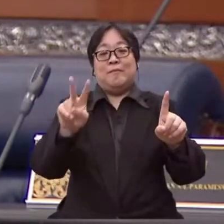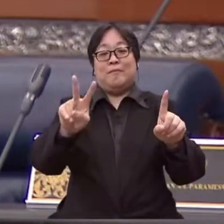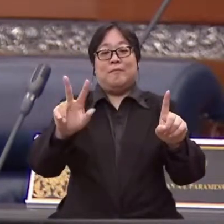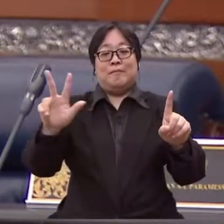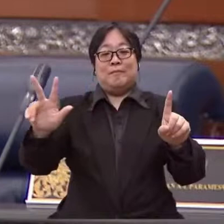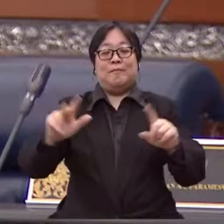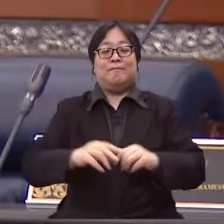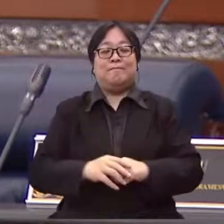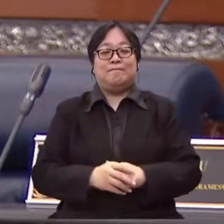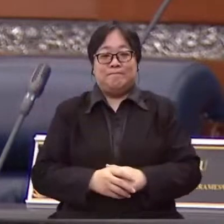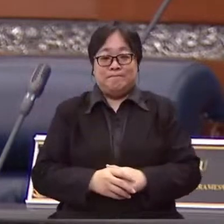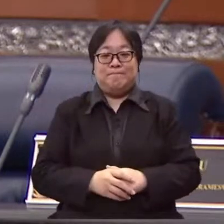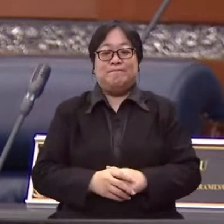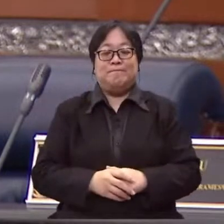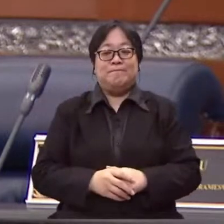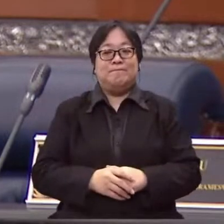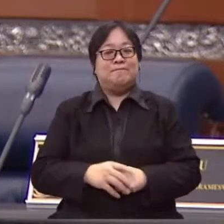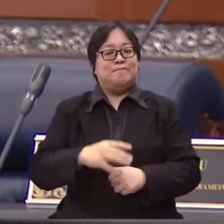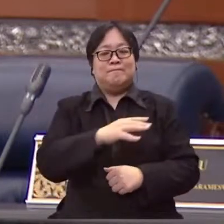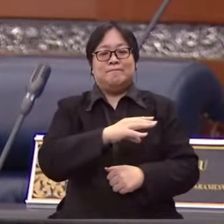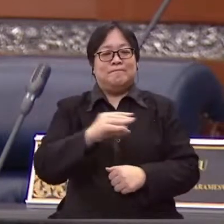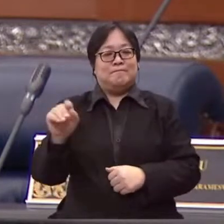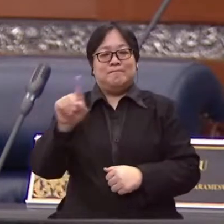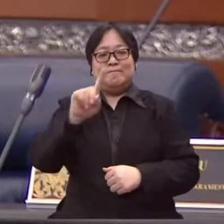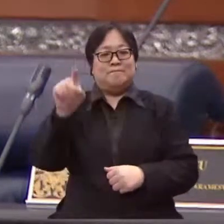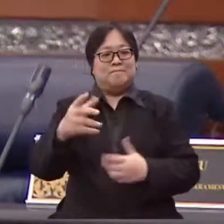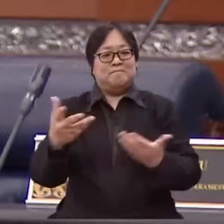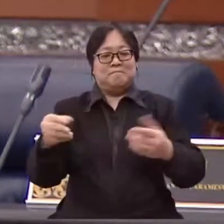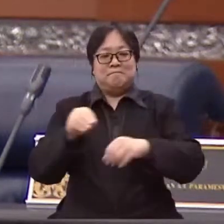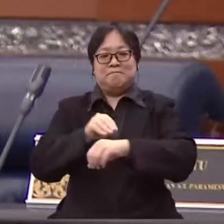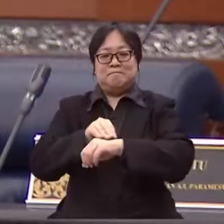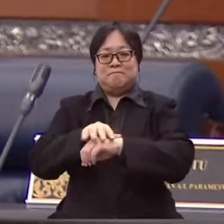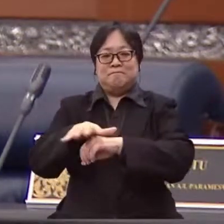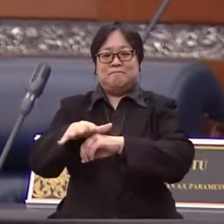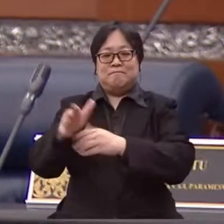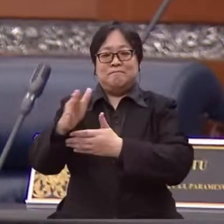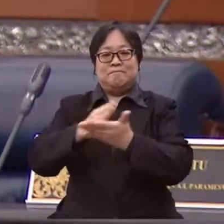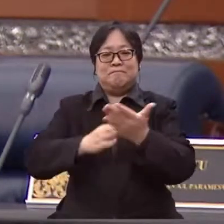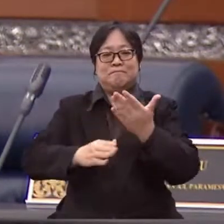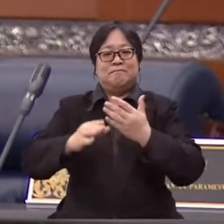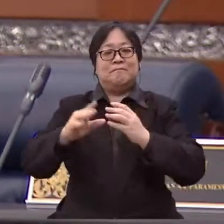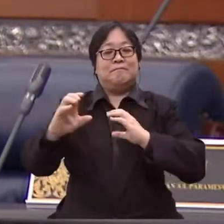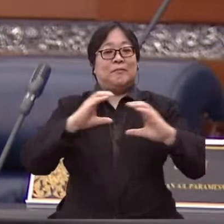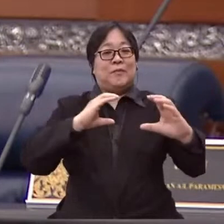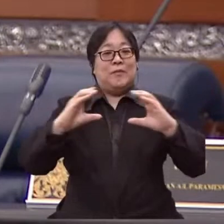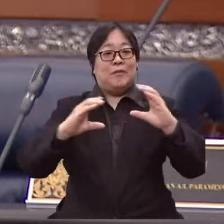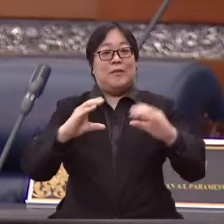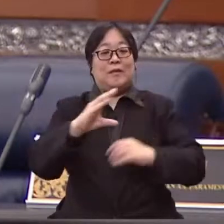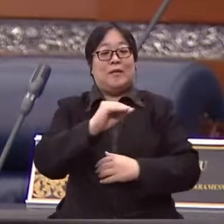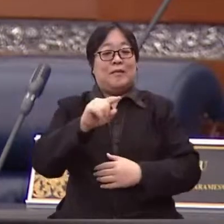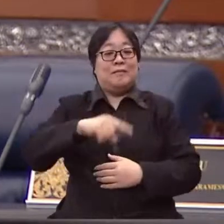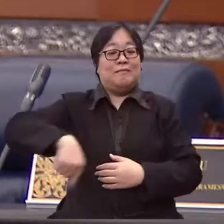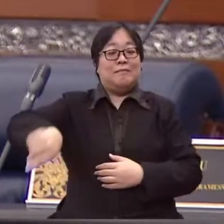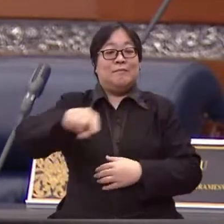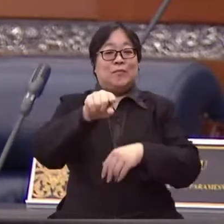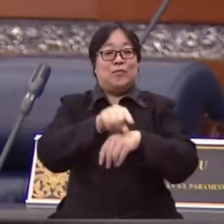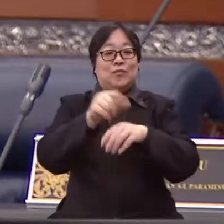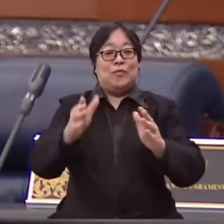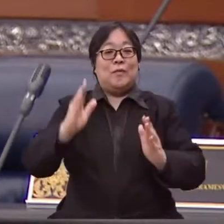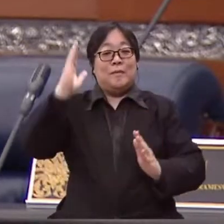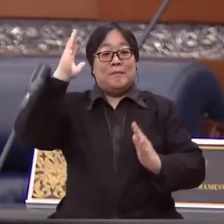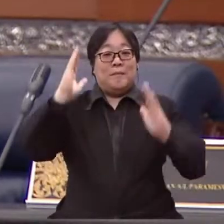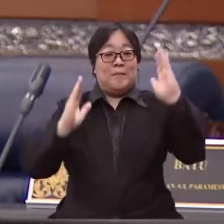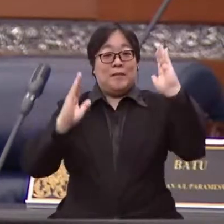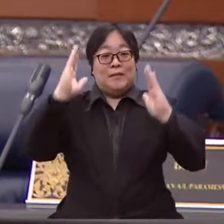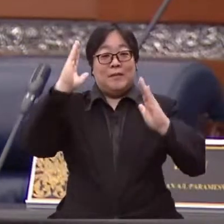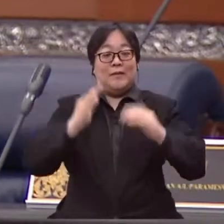2023 ini dan apakah kesannya terhadap sektor telekomunikasi dan para pengguna di Indonesia